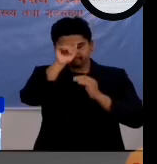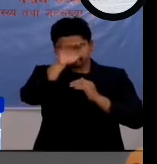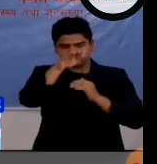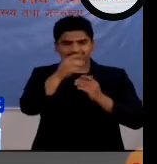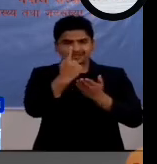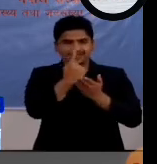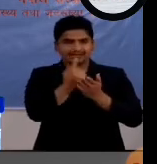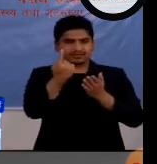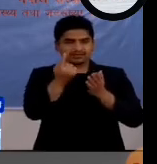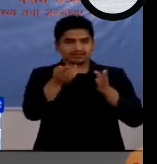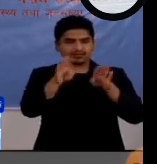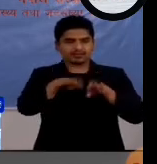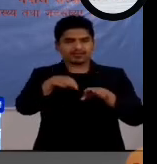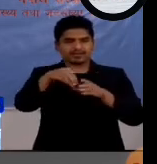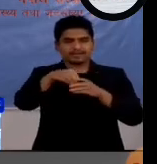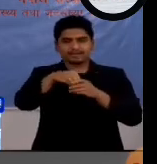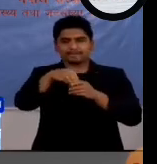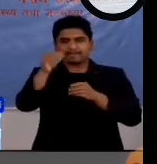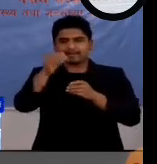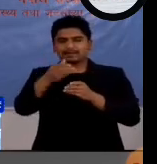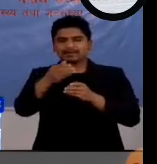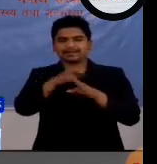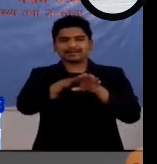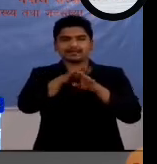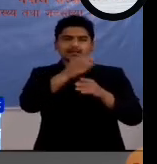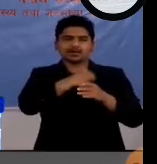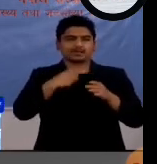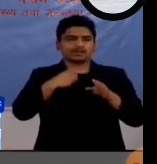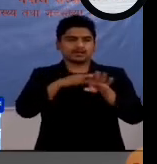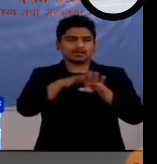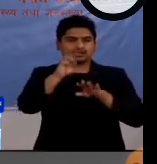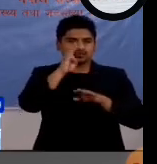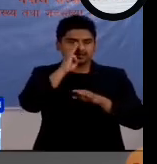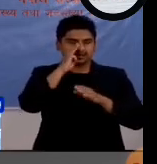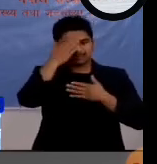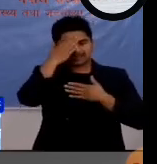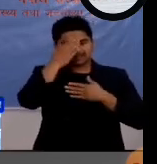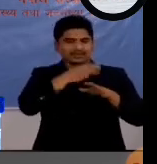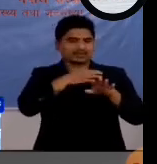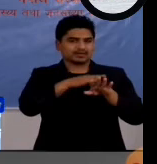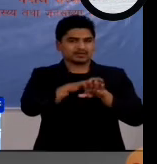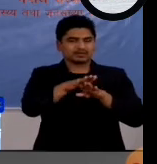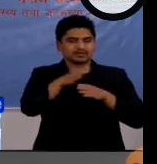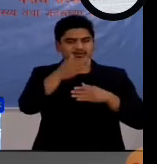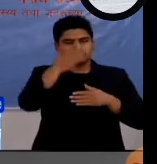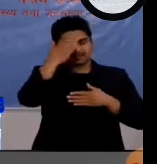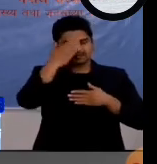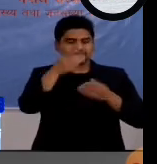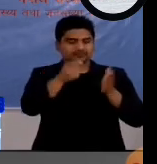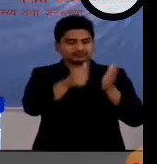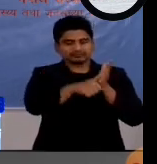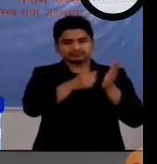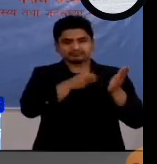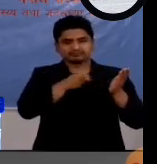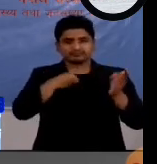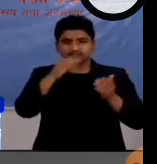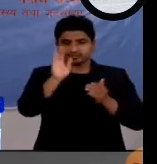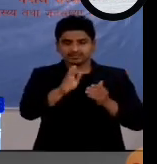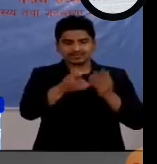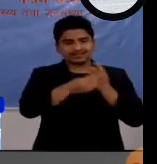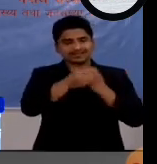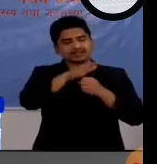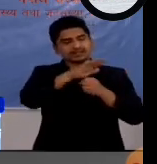हामीले काठमाडौँ उपत्यका बाहेकका धेरै जसो अस्पतालमा अहिले संक्रमितहरूको उपचार भइरहेको स्थिति छ। त्यसले